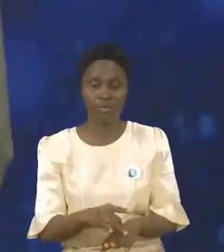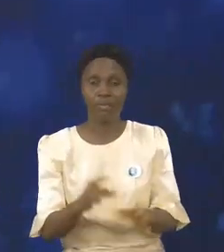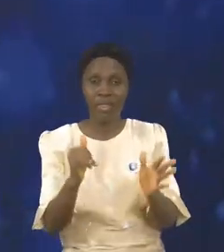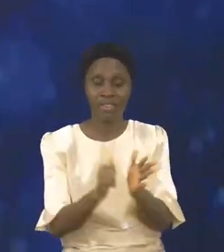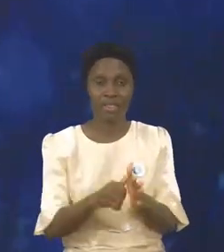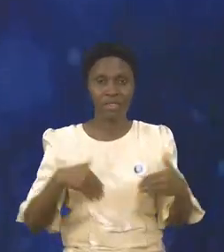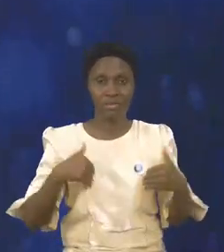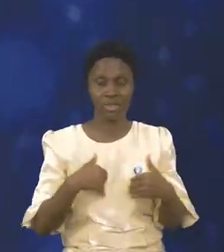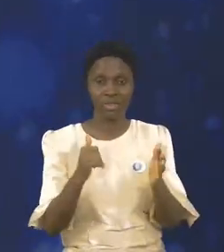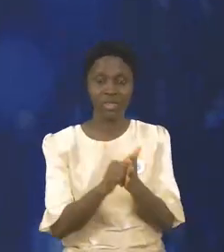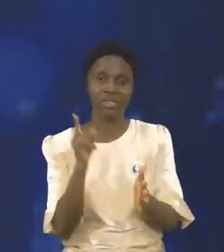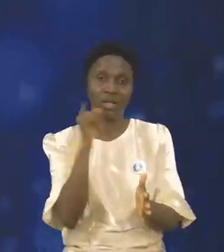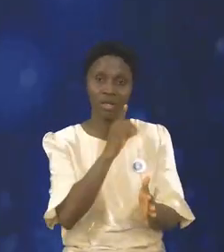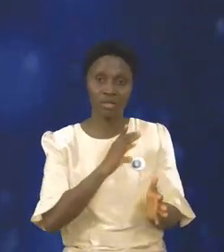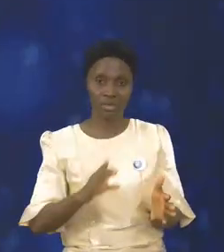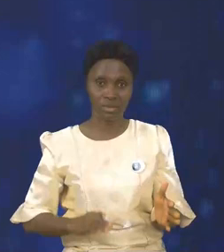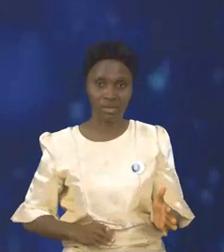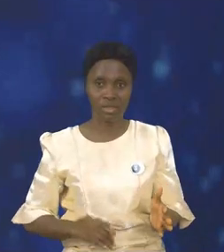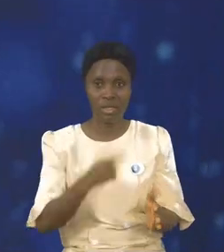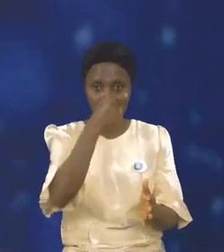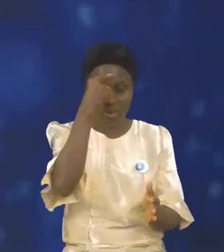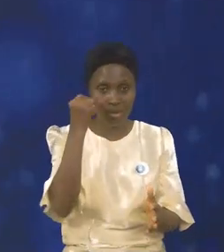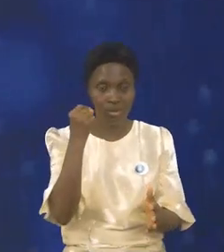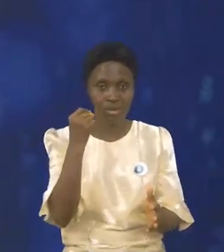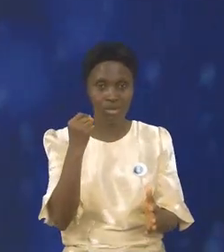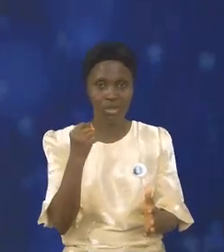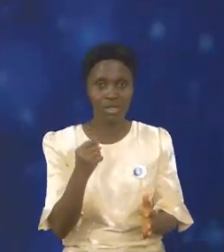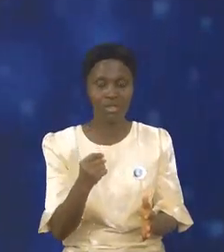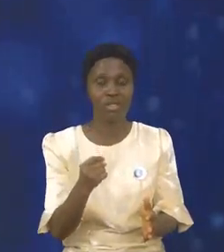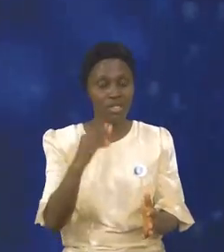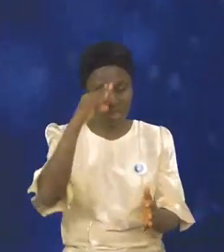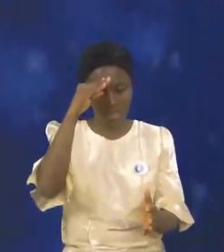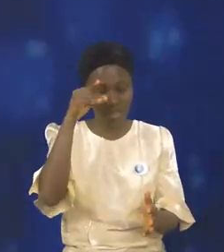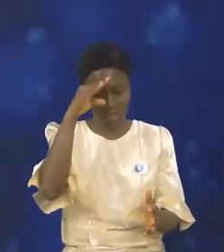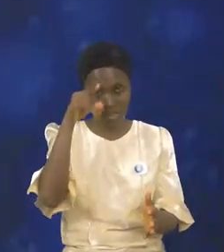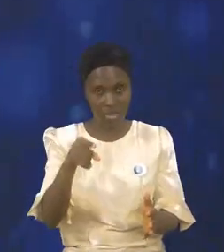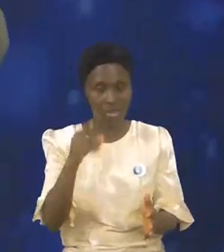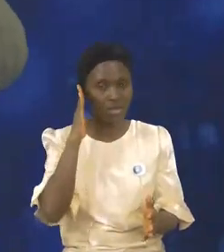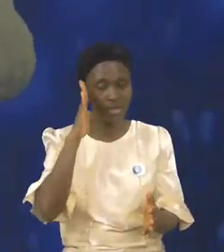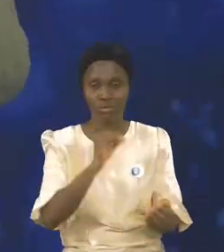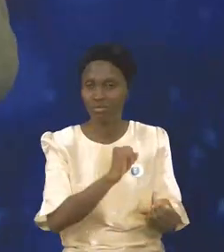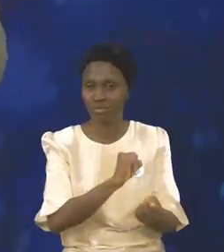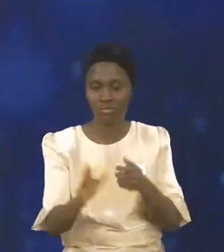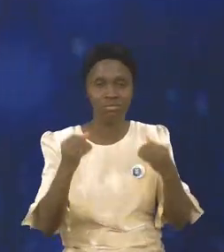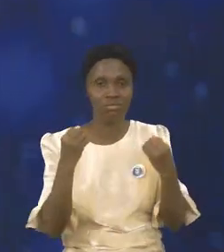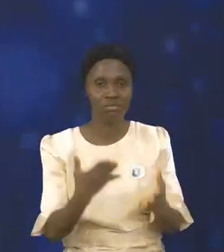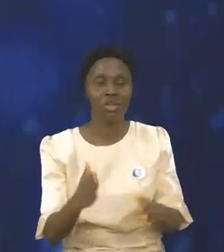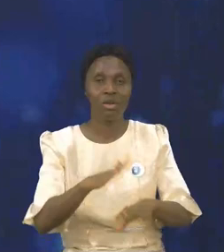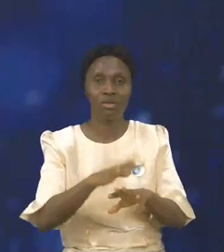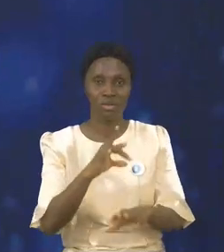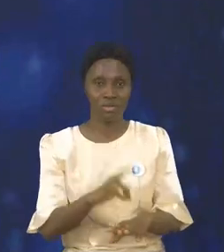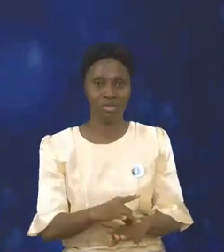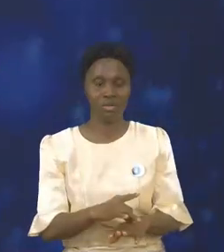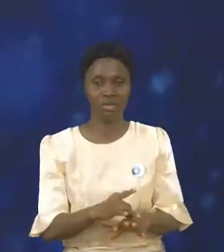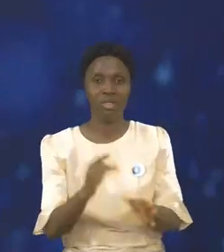et voyons le nombre et le nom de cette bête, de cet antéchrist, parce qu'il sera